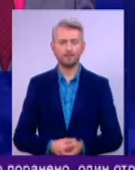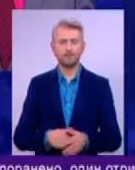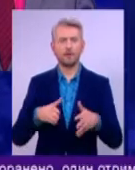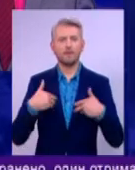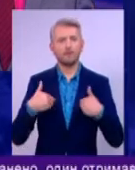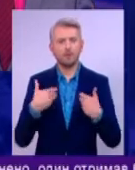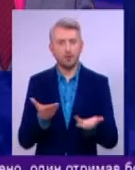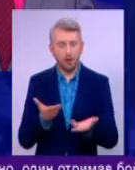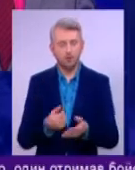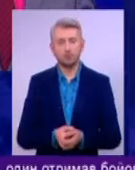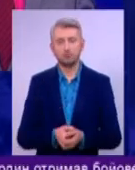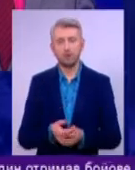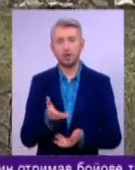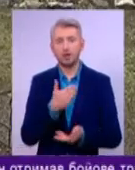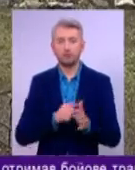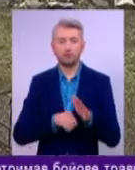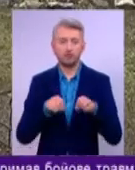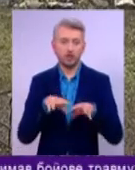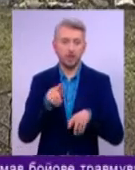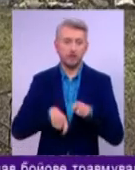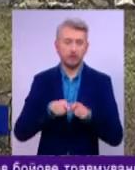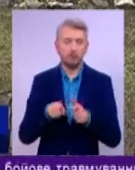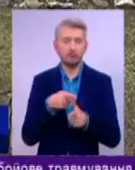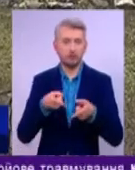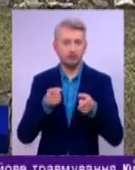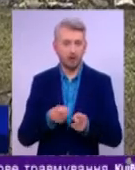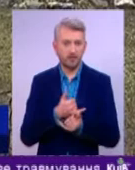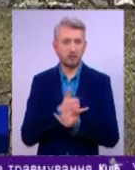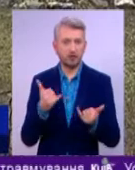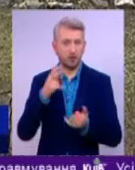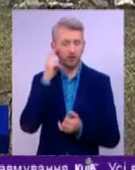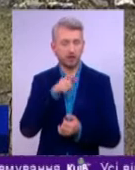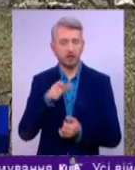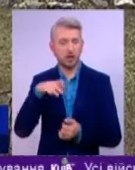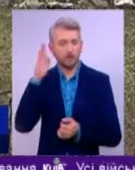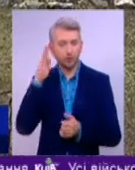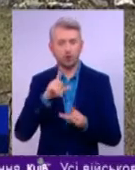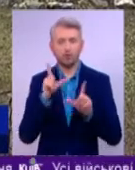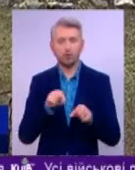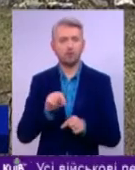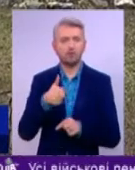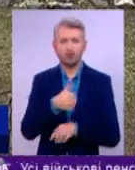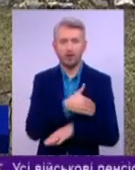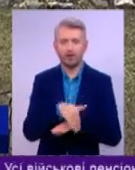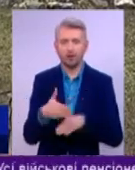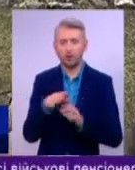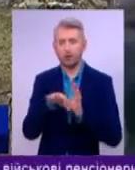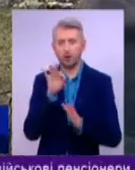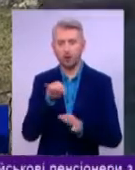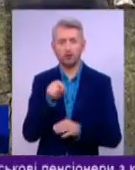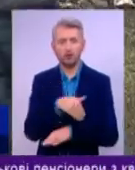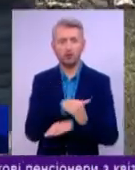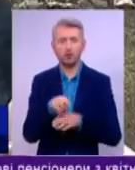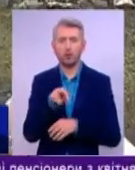Вітаю тебе, Олексо. Ну, власне, ми взялися перевірити, чи справді забезпечили киян водою. Поїхали на першу ліпшу адресу, яку обрали, це тут на